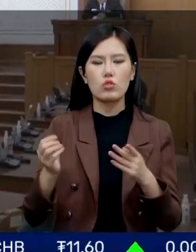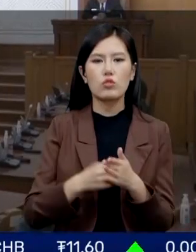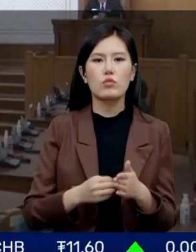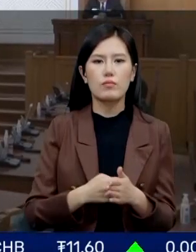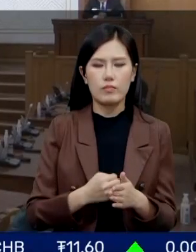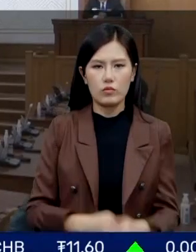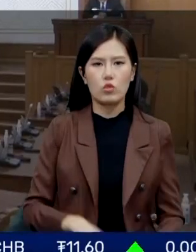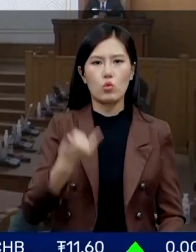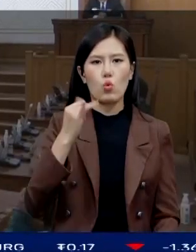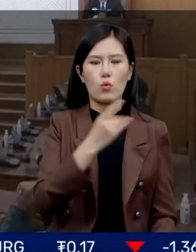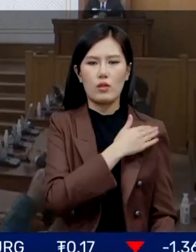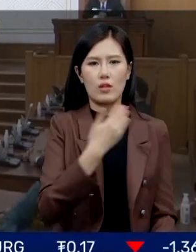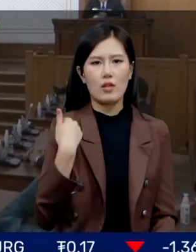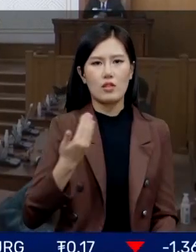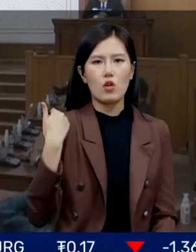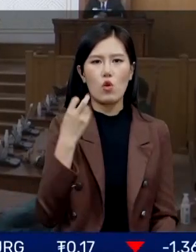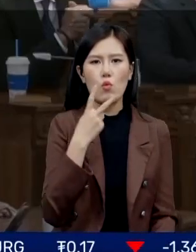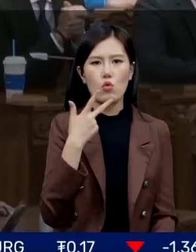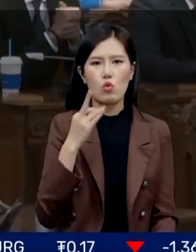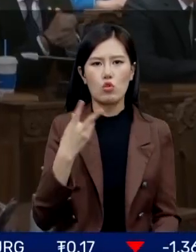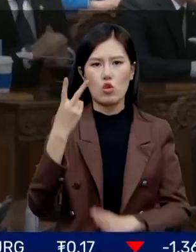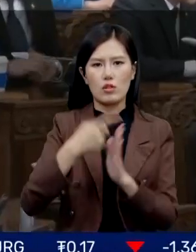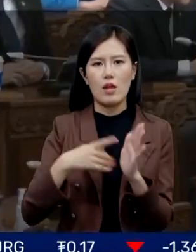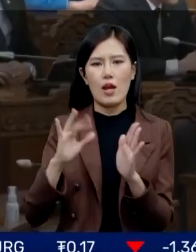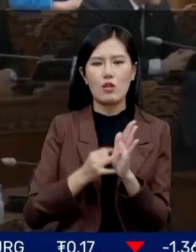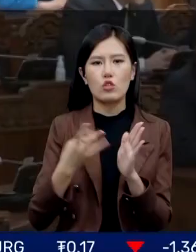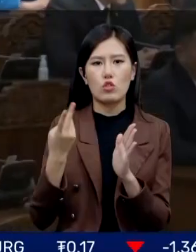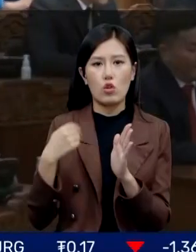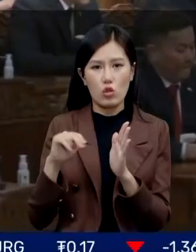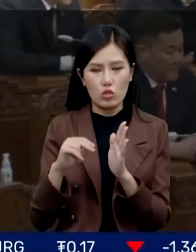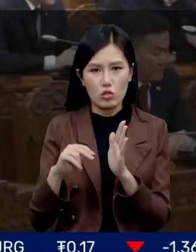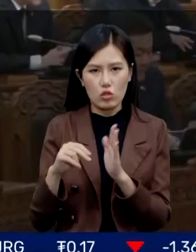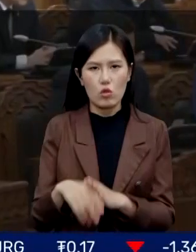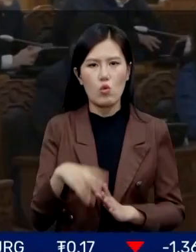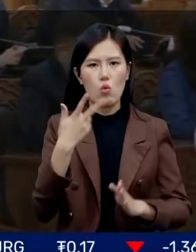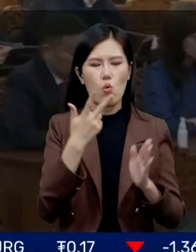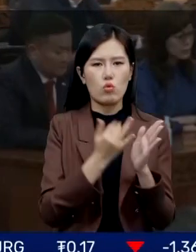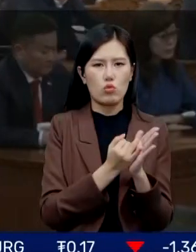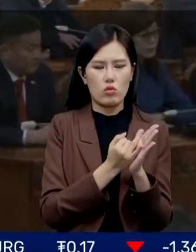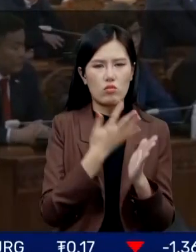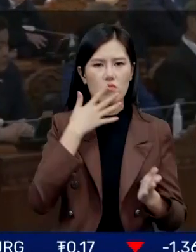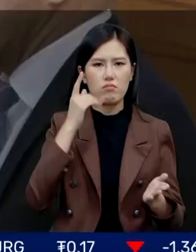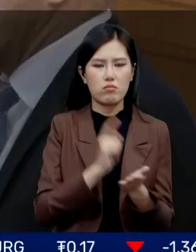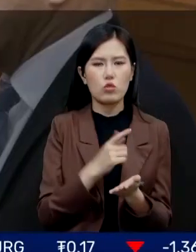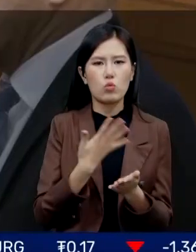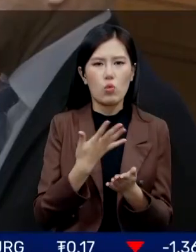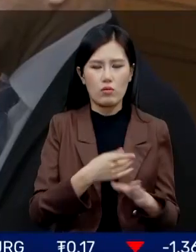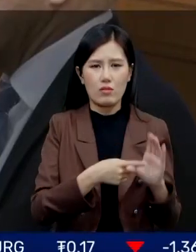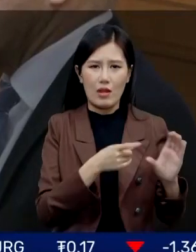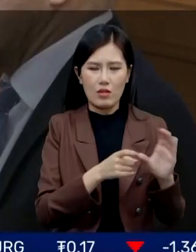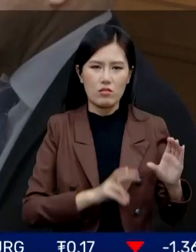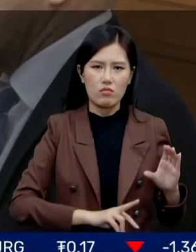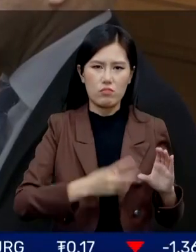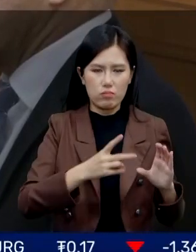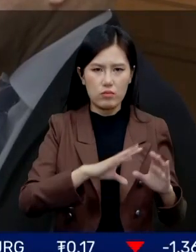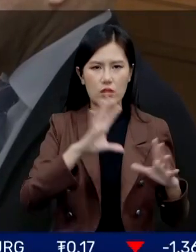Улс их хурлын даргын 2023 оны 2-р сарын 17-ны өдрийн 37-р захирамжаар татварын орчинд дүн шинжилгээ хийх санал дүгнэлт